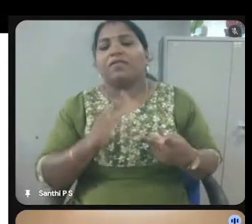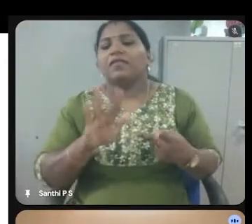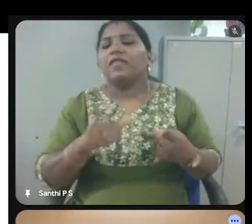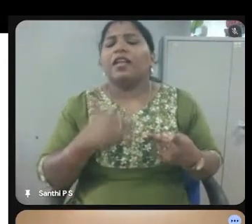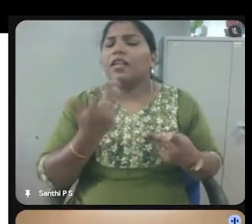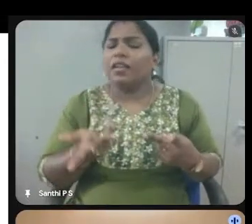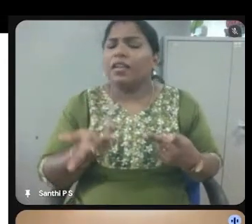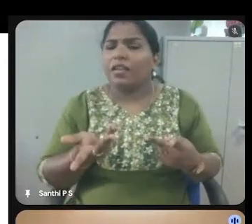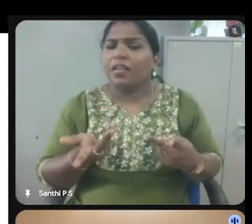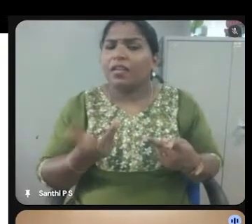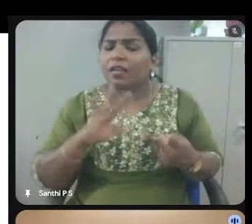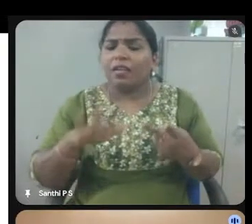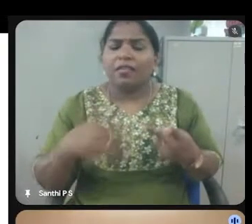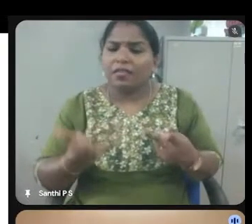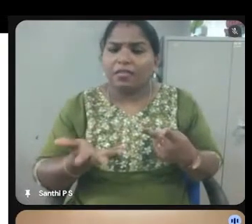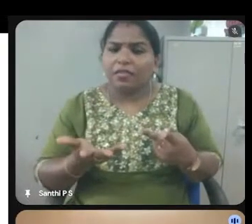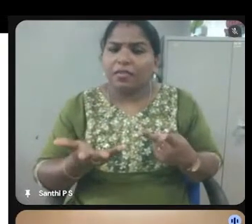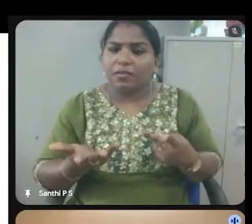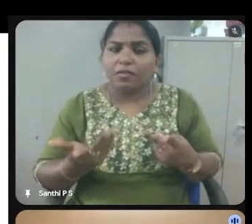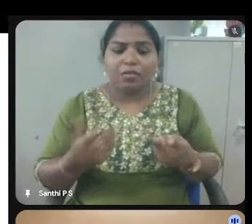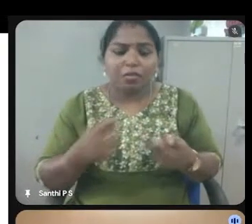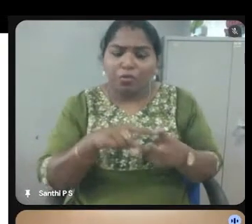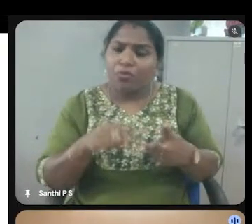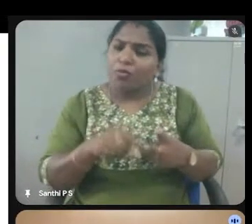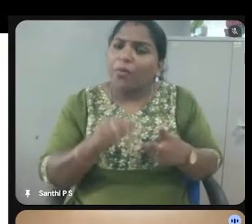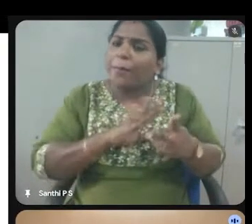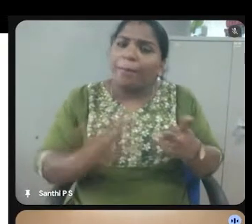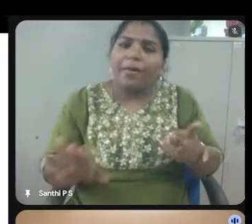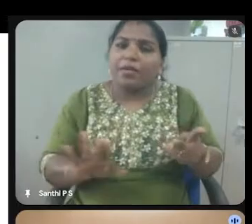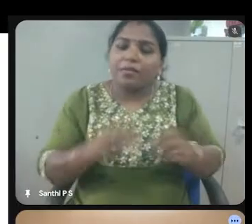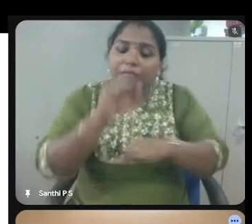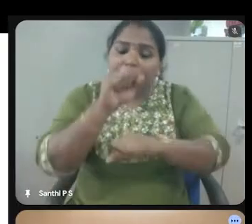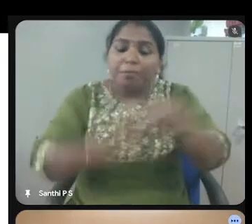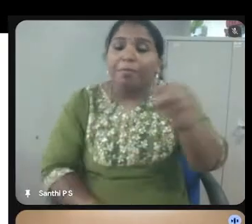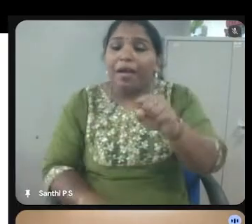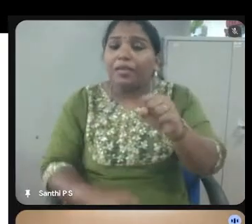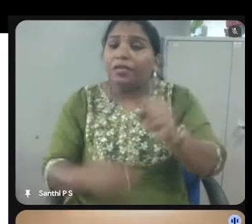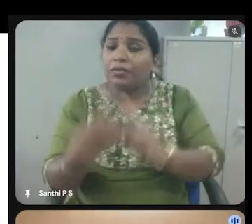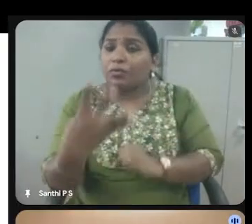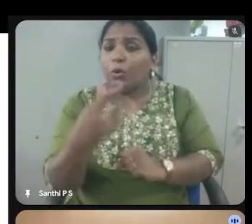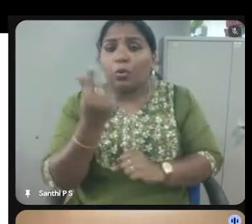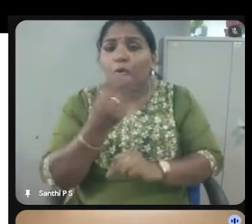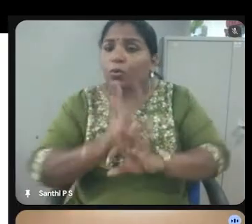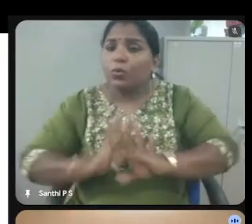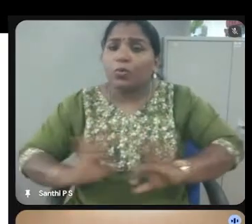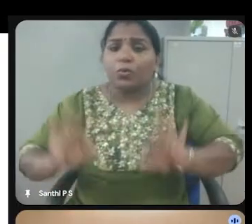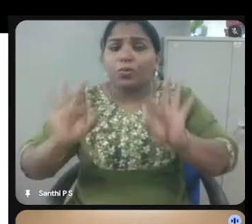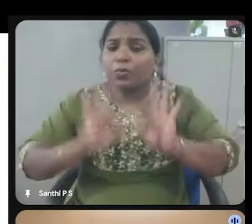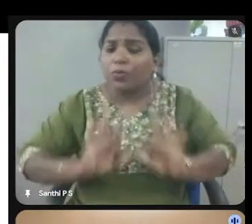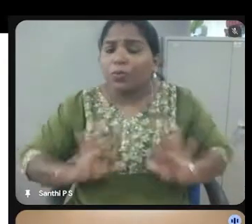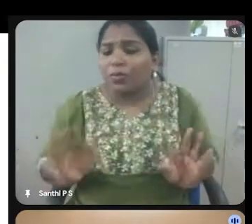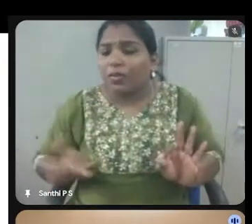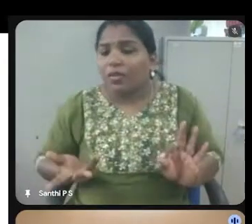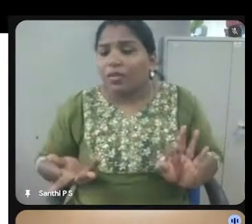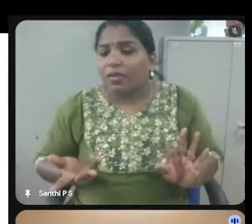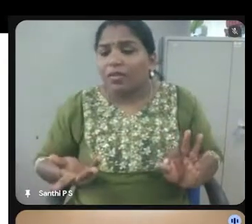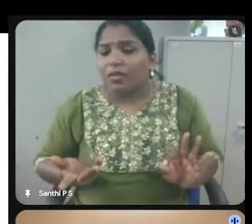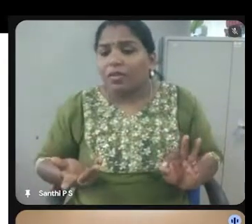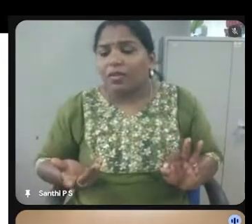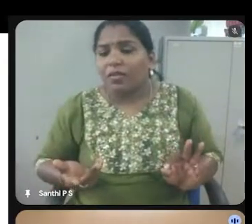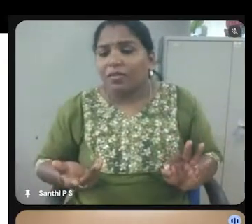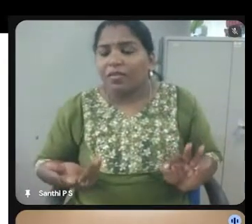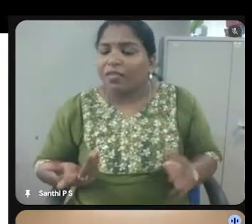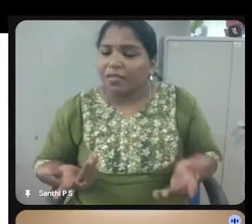അതിനപ്പുറത്തേക്ക് നമ്മൾ വേറെ ഒരു സെൻസസും നമ്മളവിടെ ഉപയോഗിക്കുന്നില്ല അല്ലേ? അപ്പോൾ നമ്മൾ ബാക്കിയുള്ള സാധാരണ നമുക്ക് പഞ്ചേന്ദ്രിയങ്ങൾ